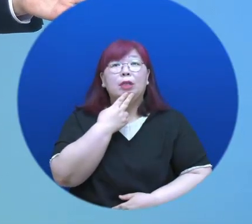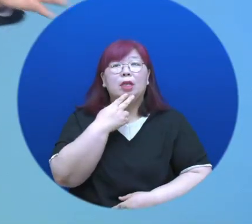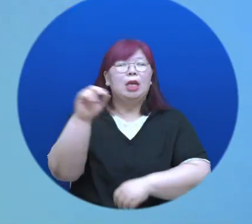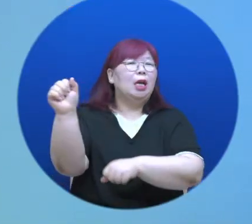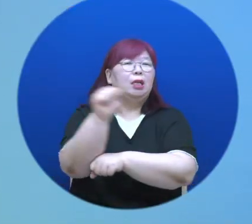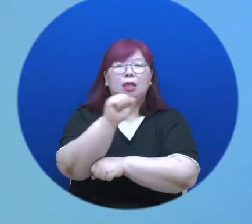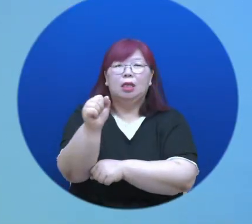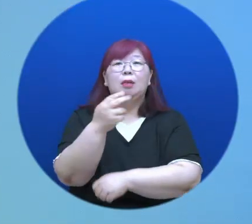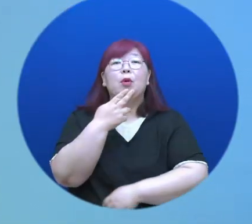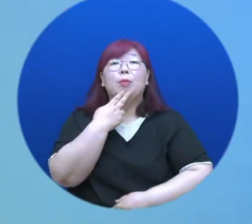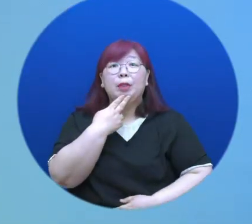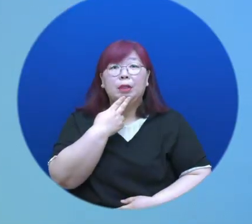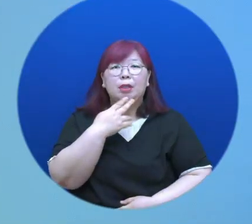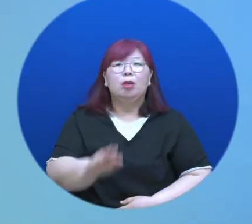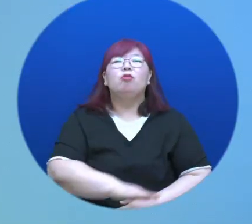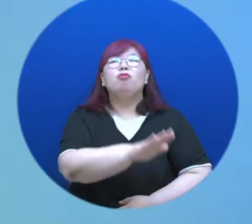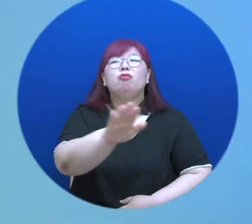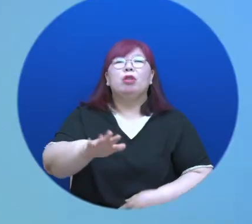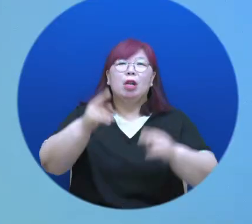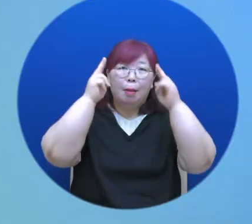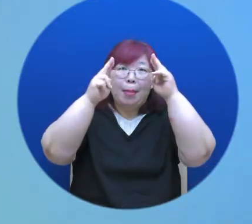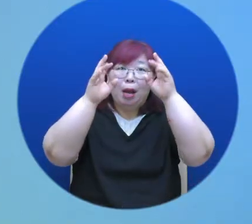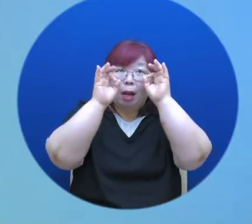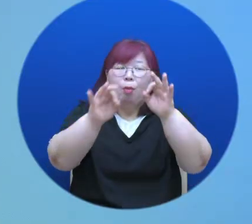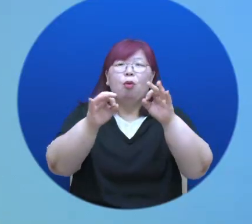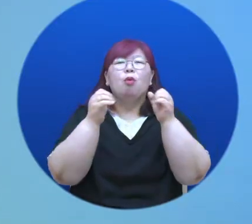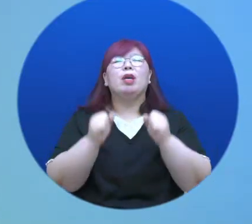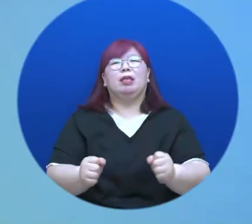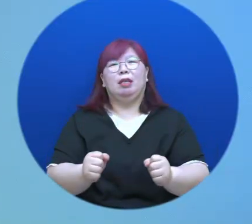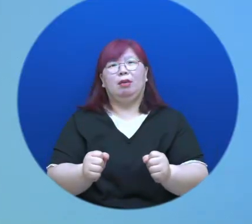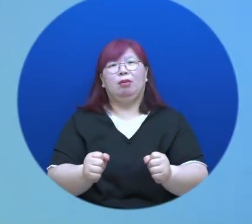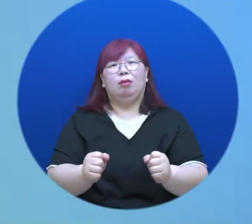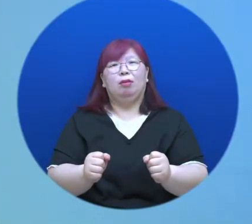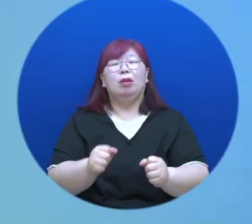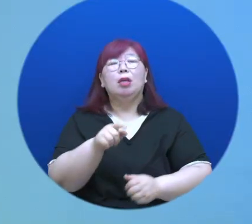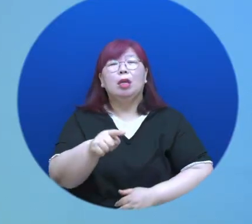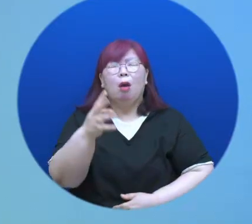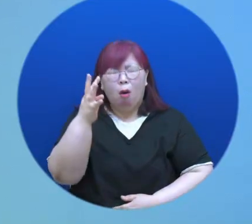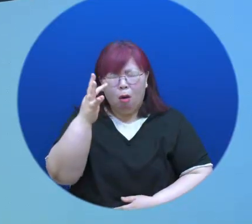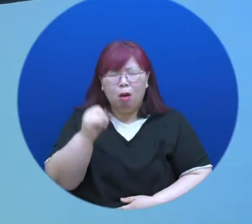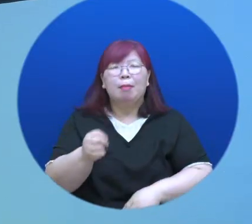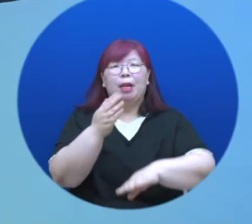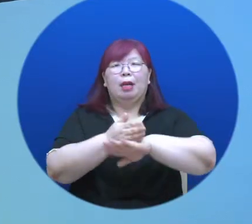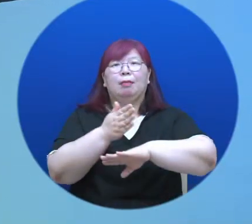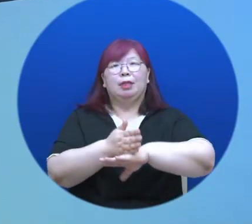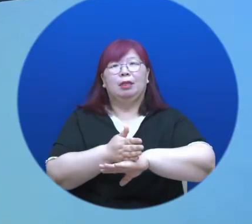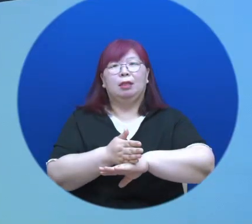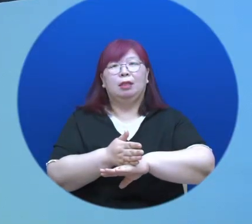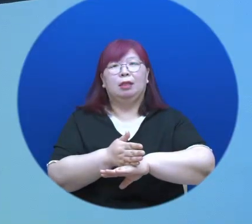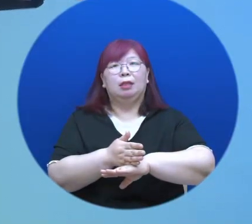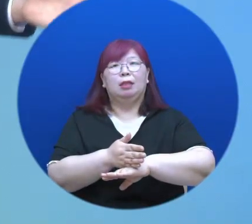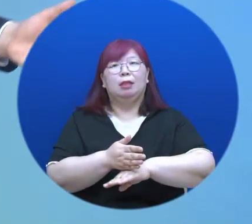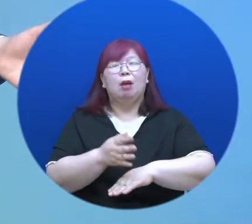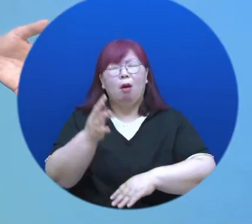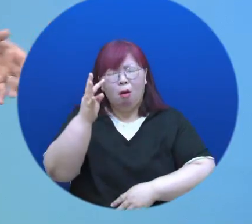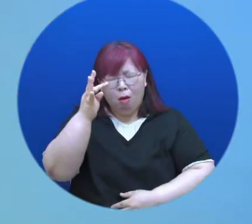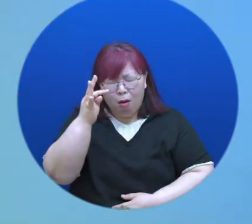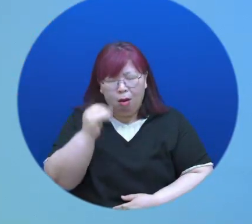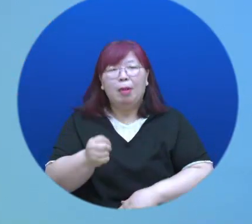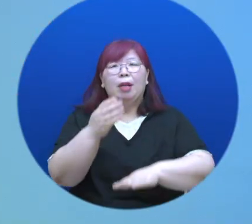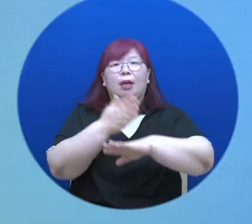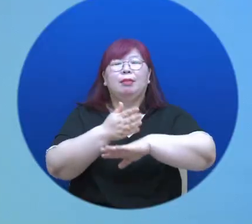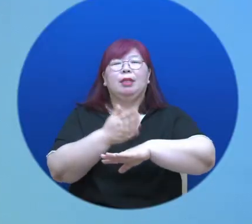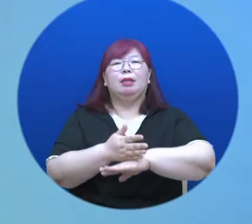흔들림 없이 우리를 바라보고 계십니다. 이것이 얼마나 감사한 것인지, 얼마나 감사한